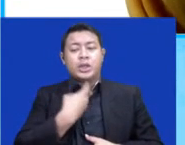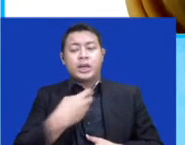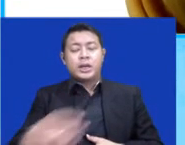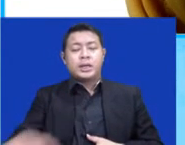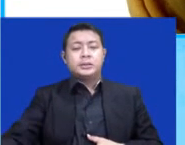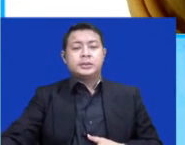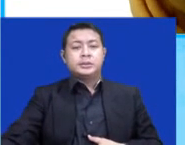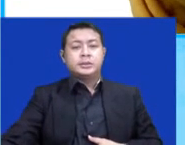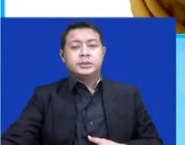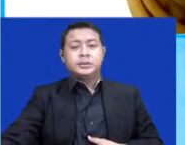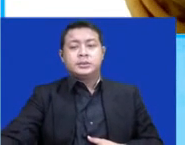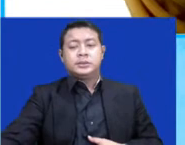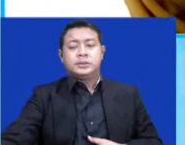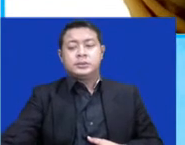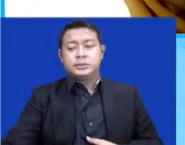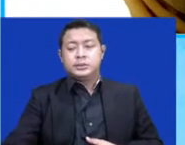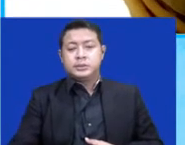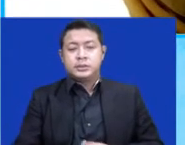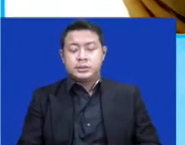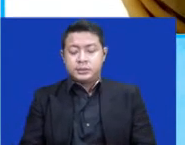nih.